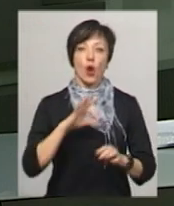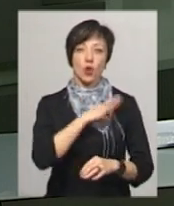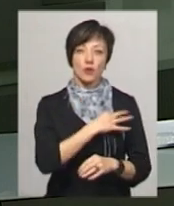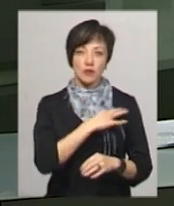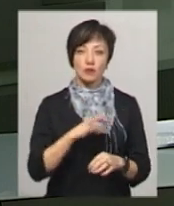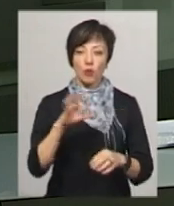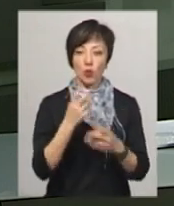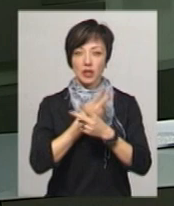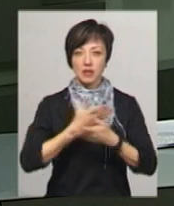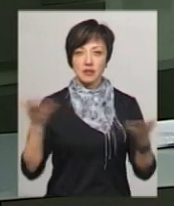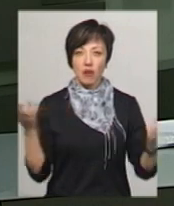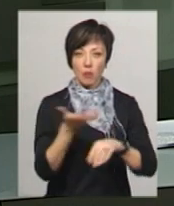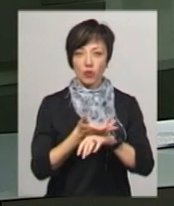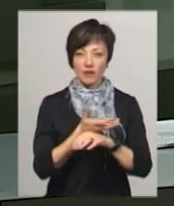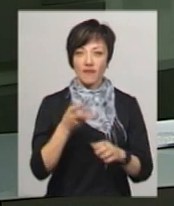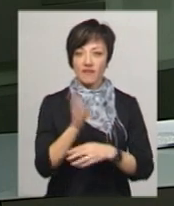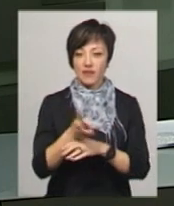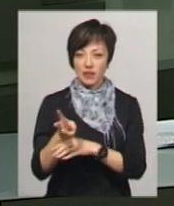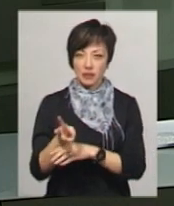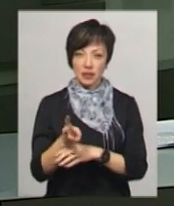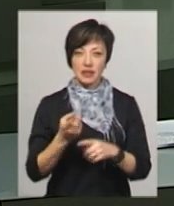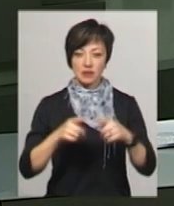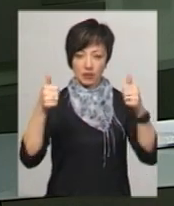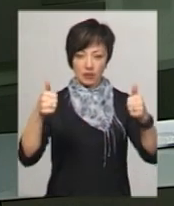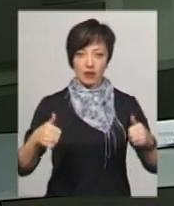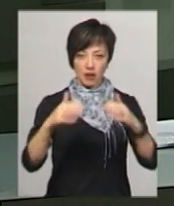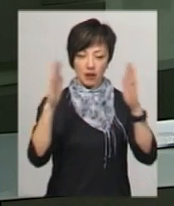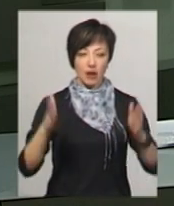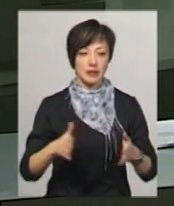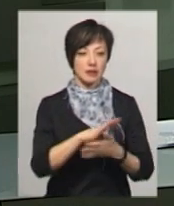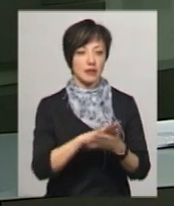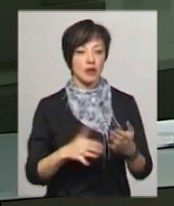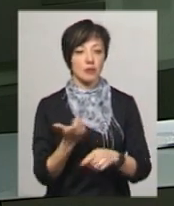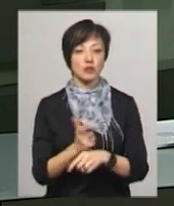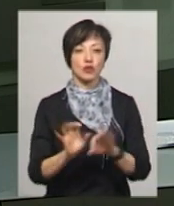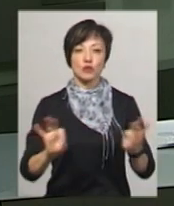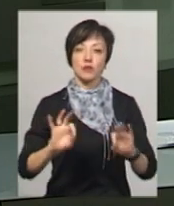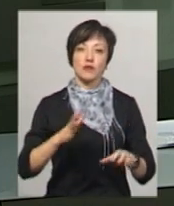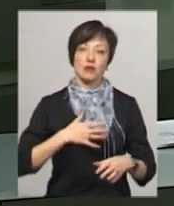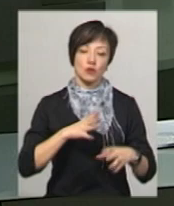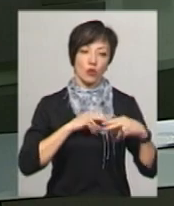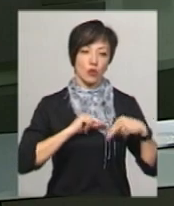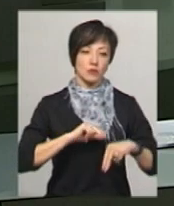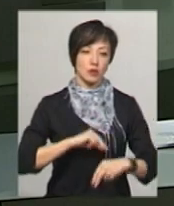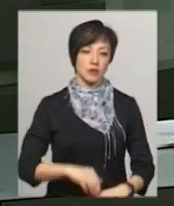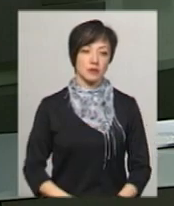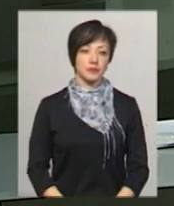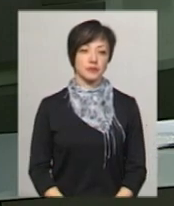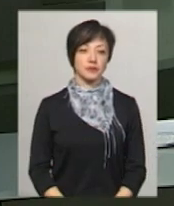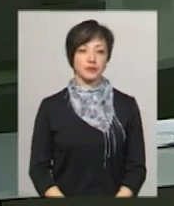щодо трансляції порнографічному відео на світлодіодному екрані триває. Більше розповість моя колега Анастасія